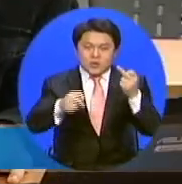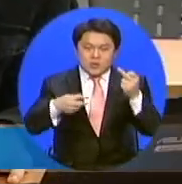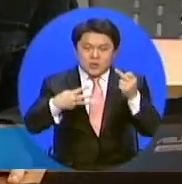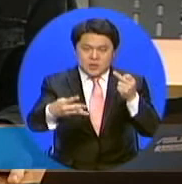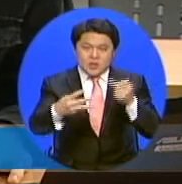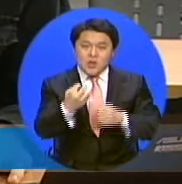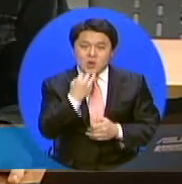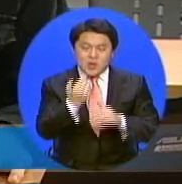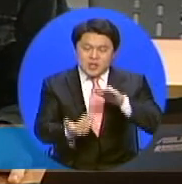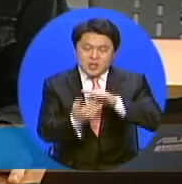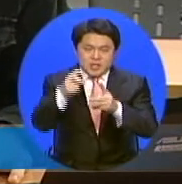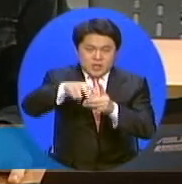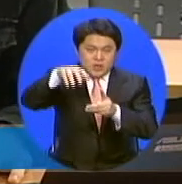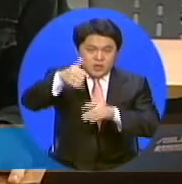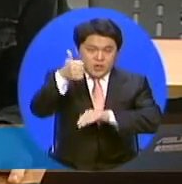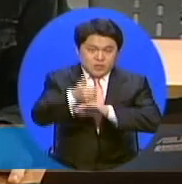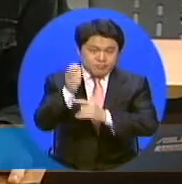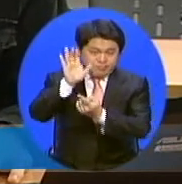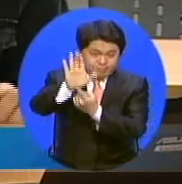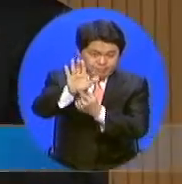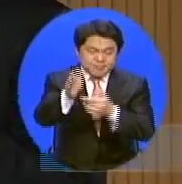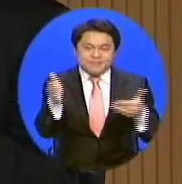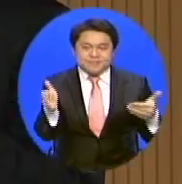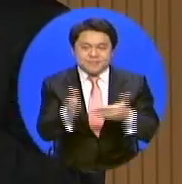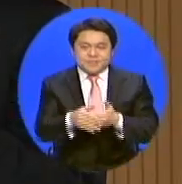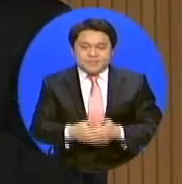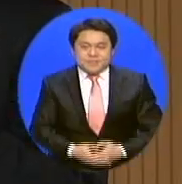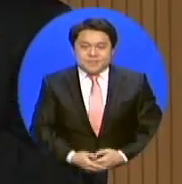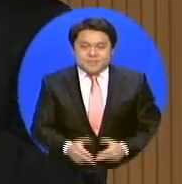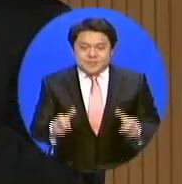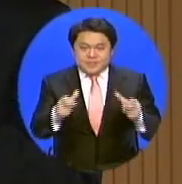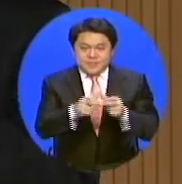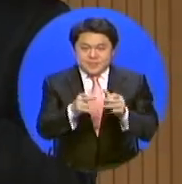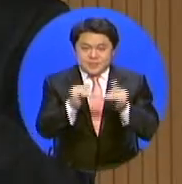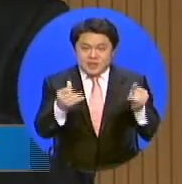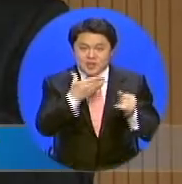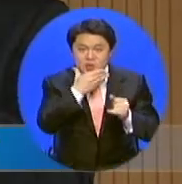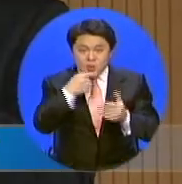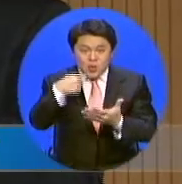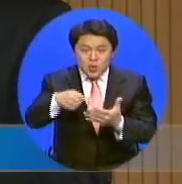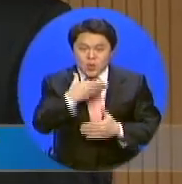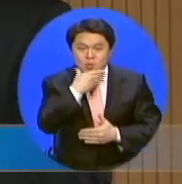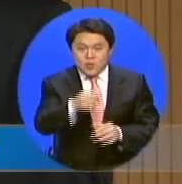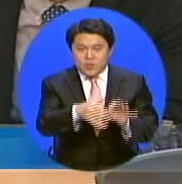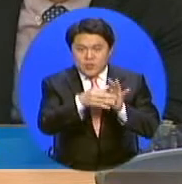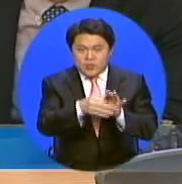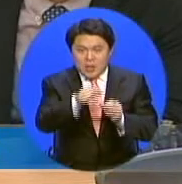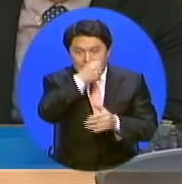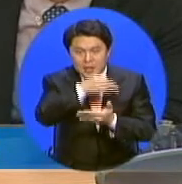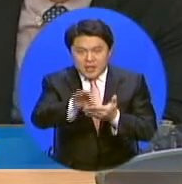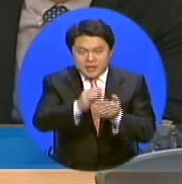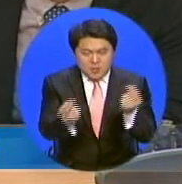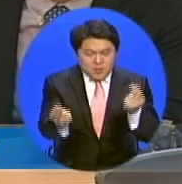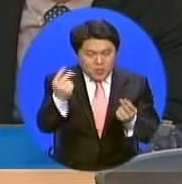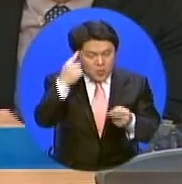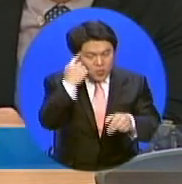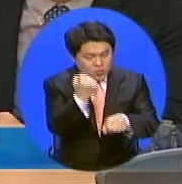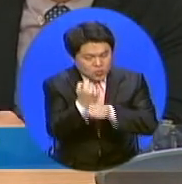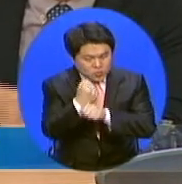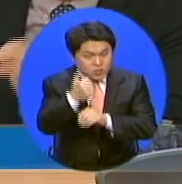이름센터에서 결과 발표 간담회를 가졌습니다. 장애인의 교육 복지 수준과 예산을 비교한 연구 결과에